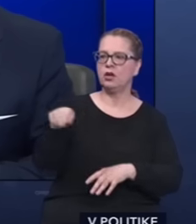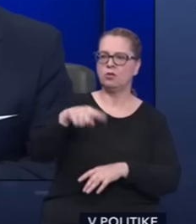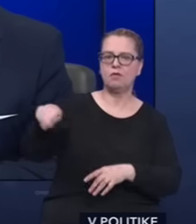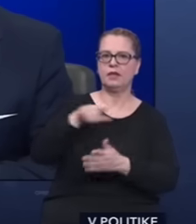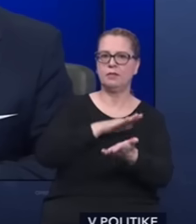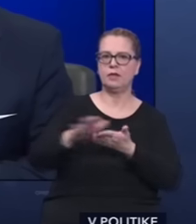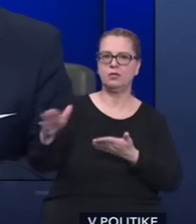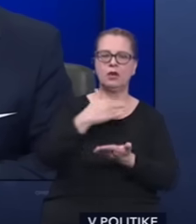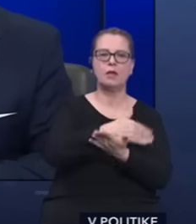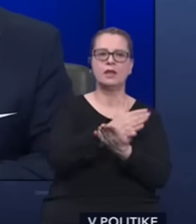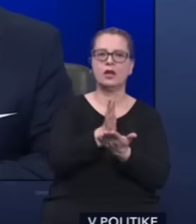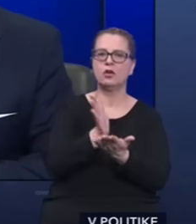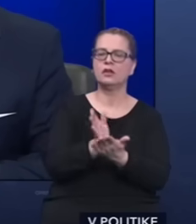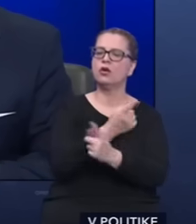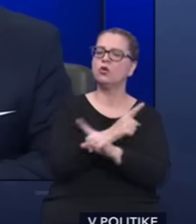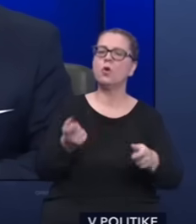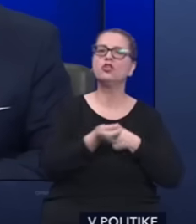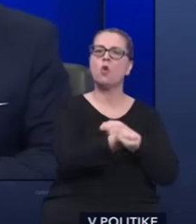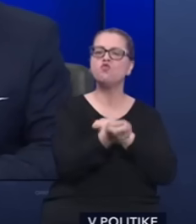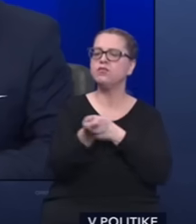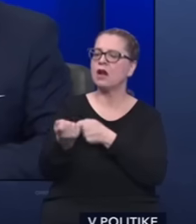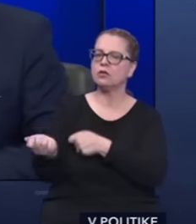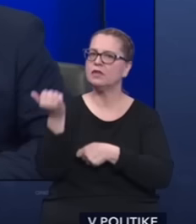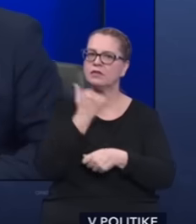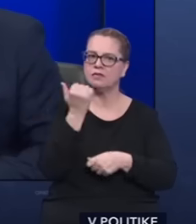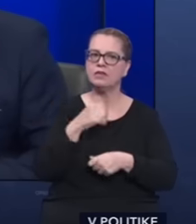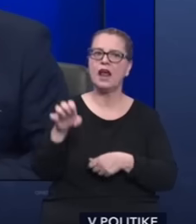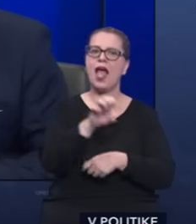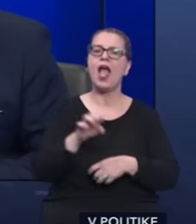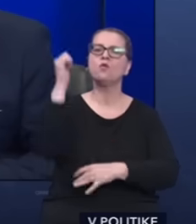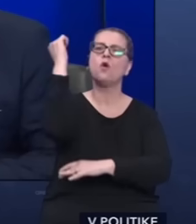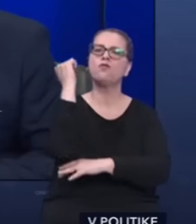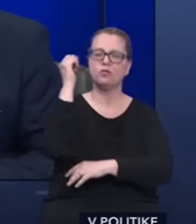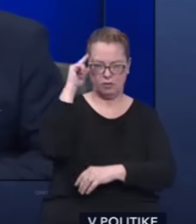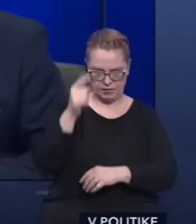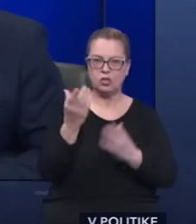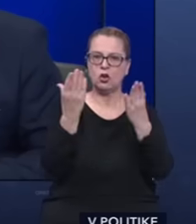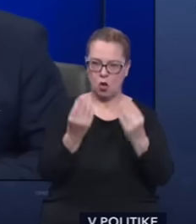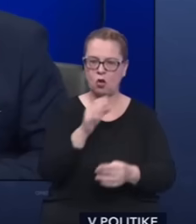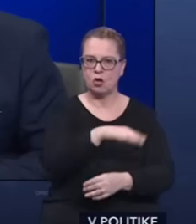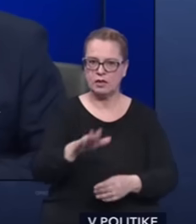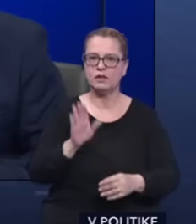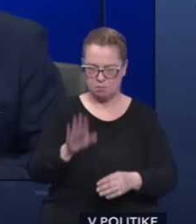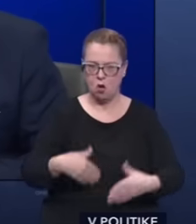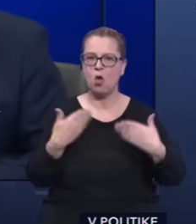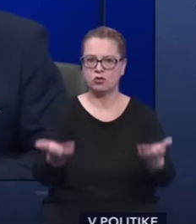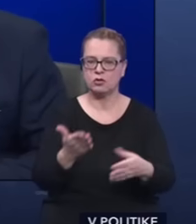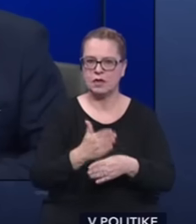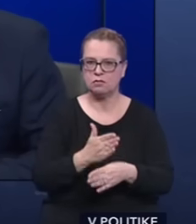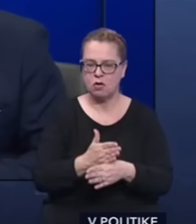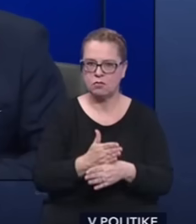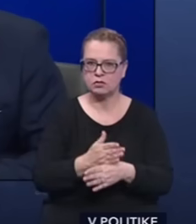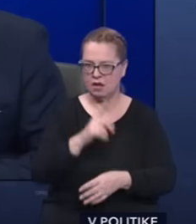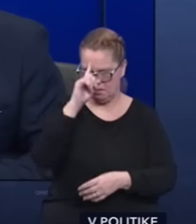a prerozdávali rôznym upratovacím firmám v rámci eurofondov, tak viete, koľko detí za to mohlo dostať pomoc? Viete, koľko